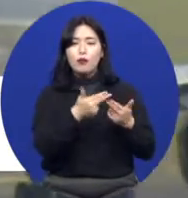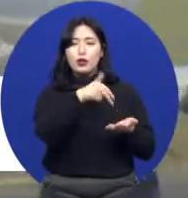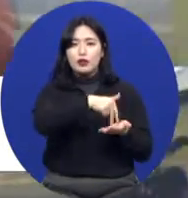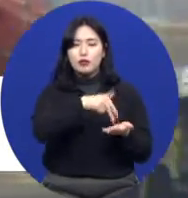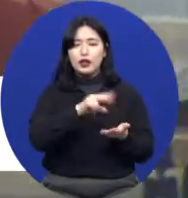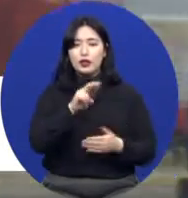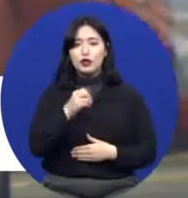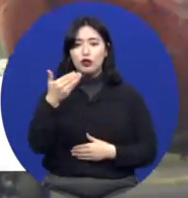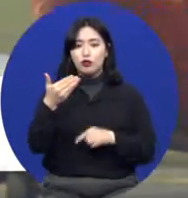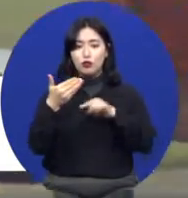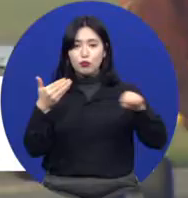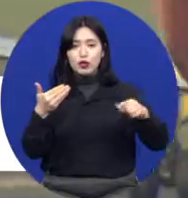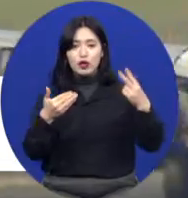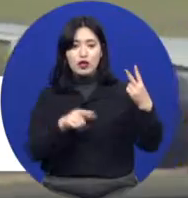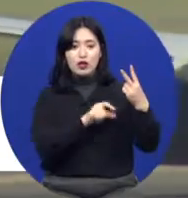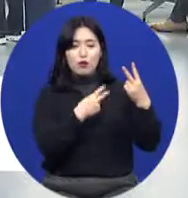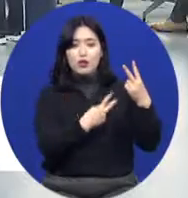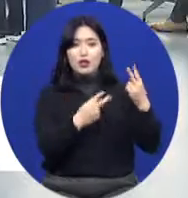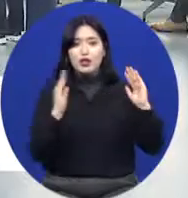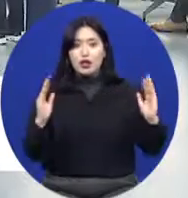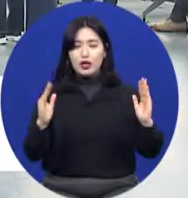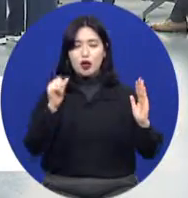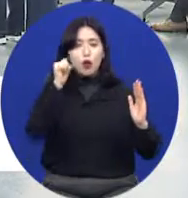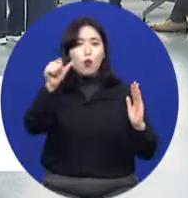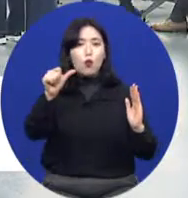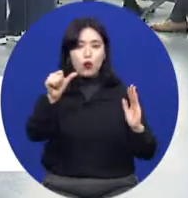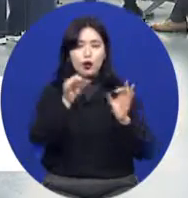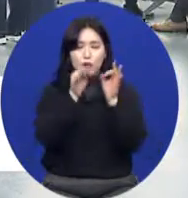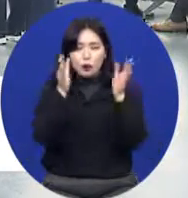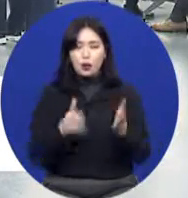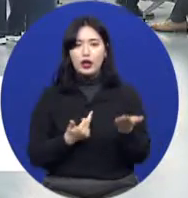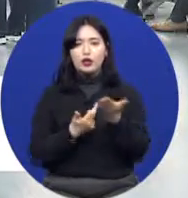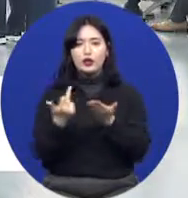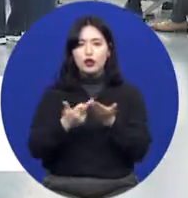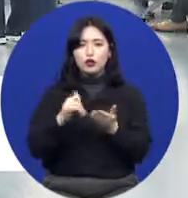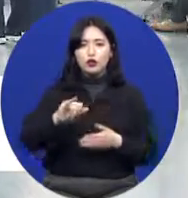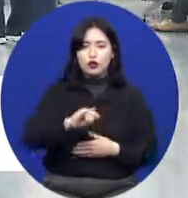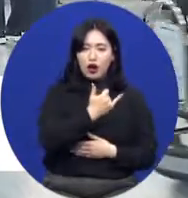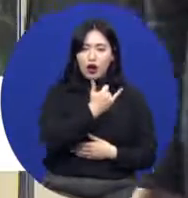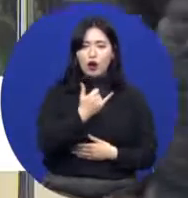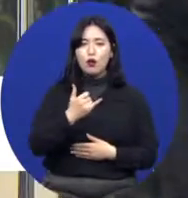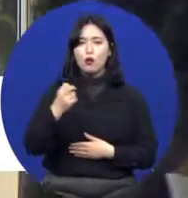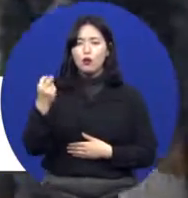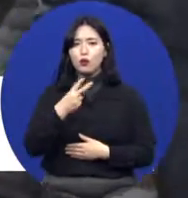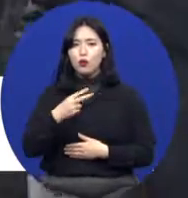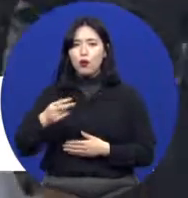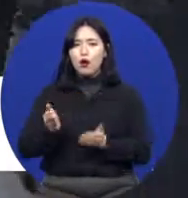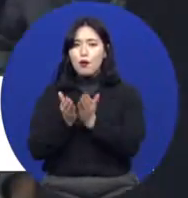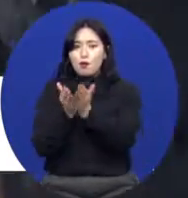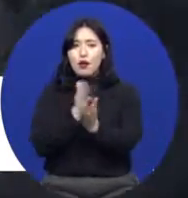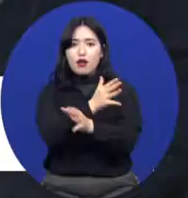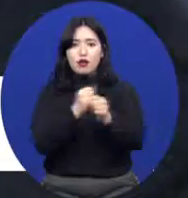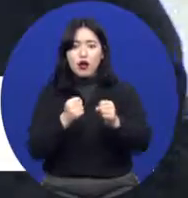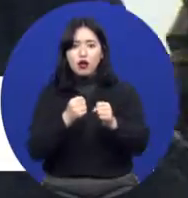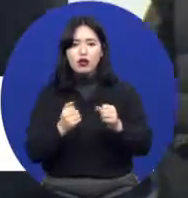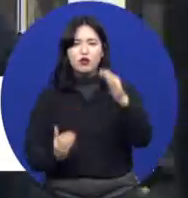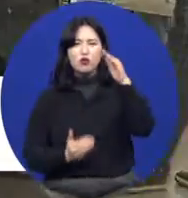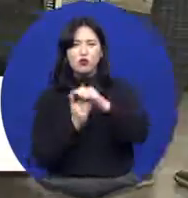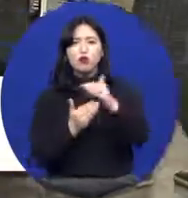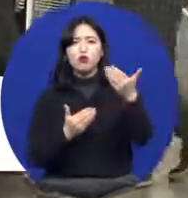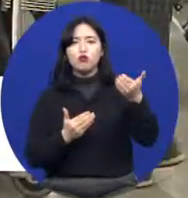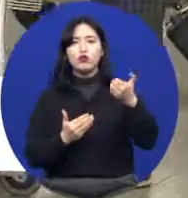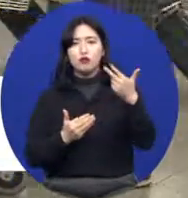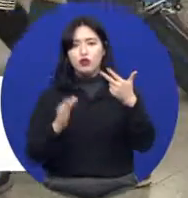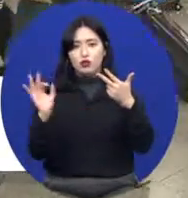오는 29일부터 다음 달 2일까지 닷새 동안 제주항 항공기와 선박 예약률이 최고